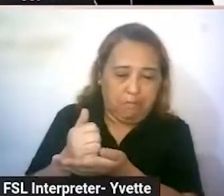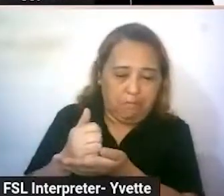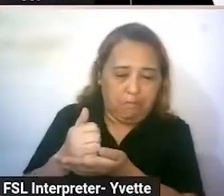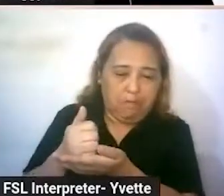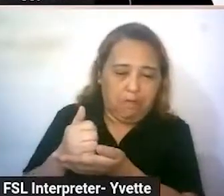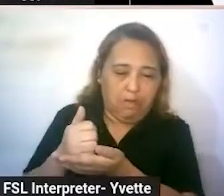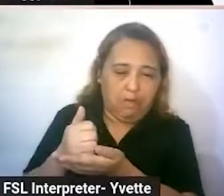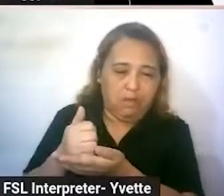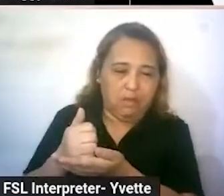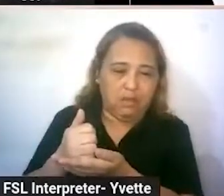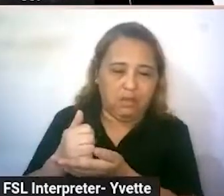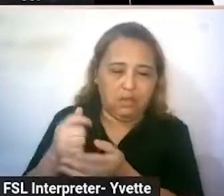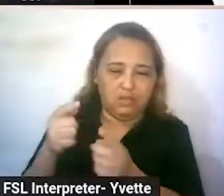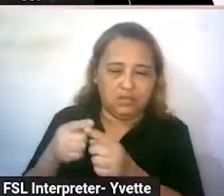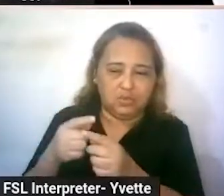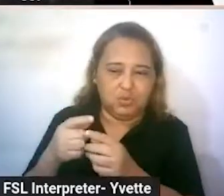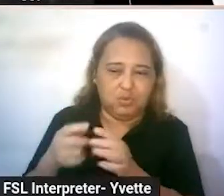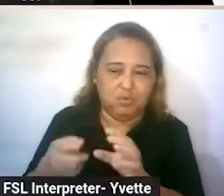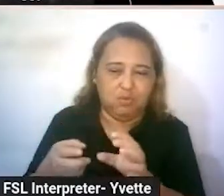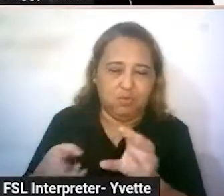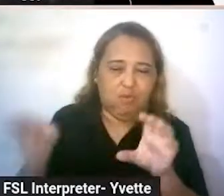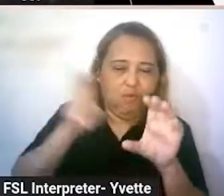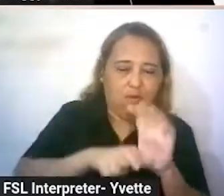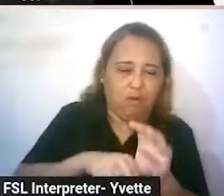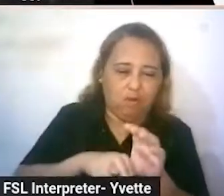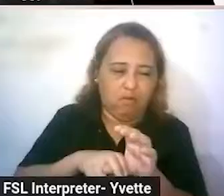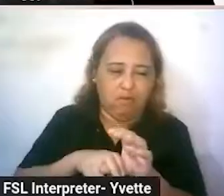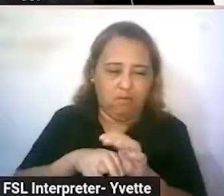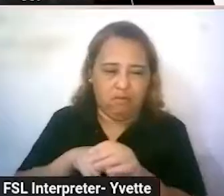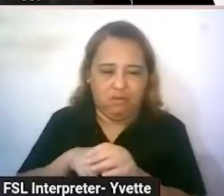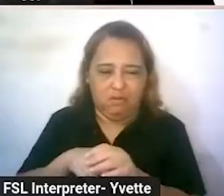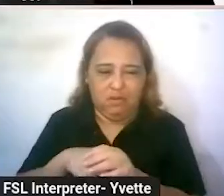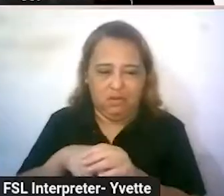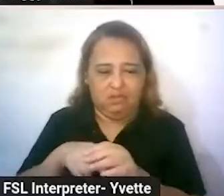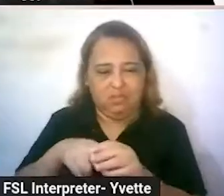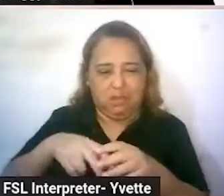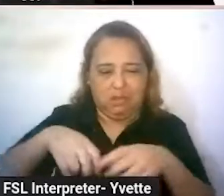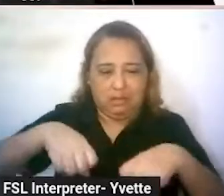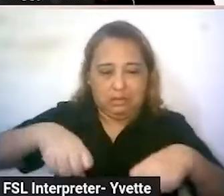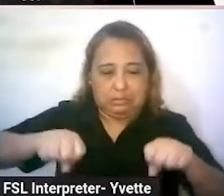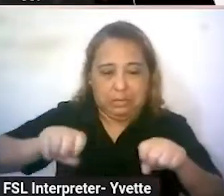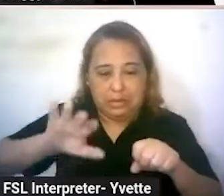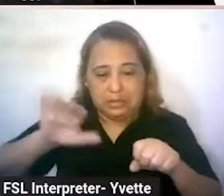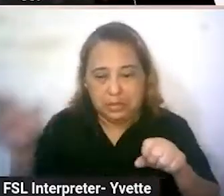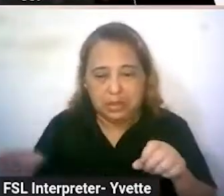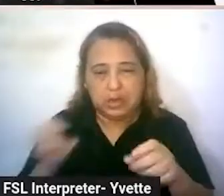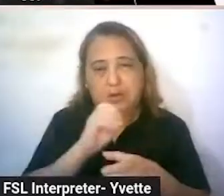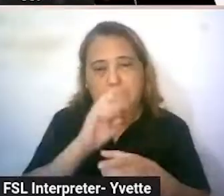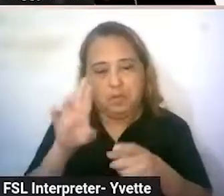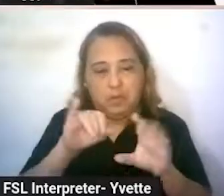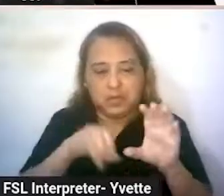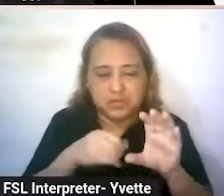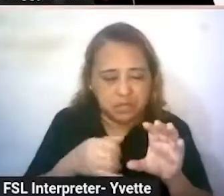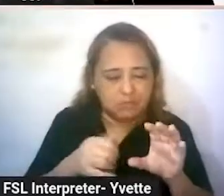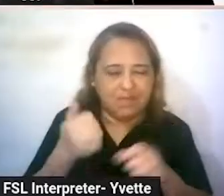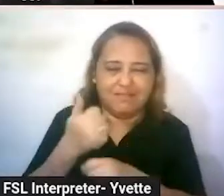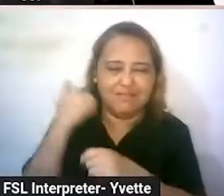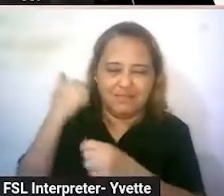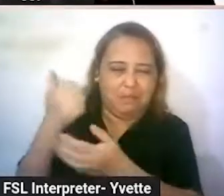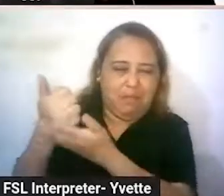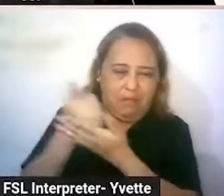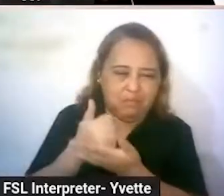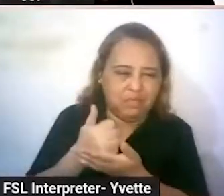nila ako dun sa pagsakal dun sa sasakyan o sa tricycle o sa jeep, mga ganon. Hindi